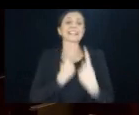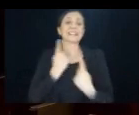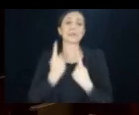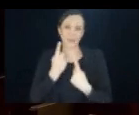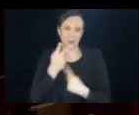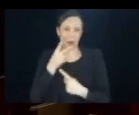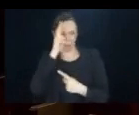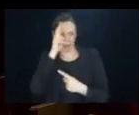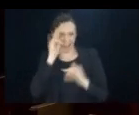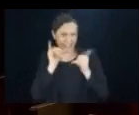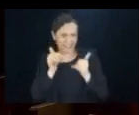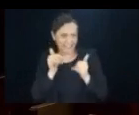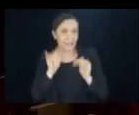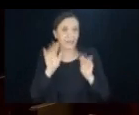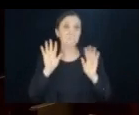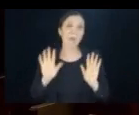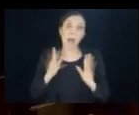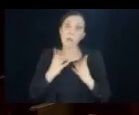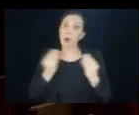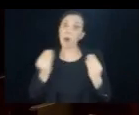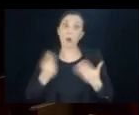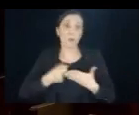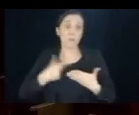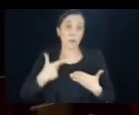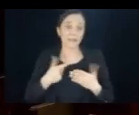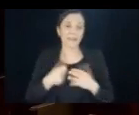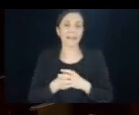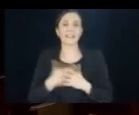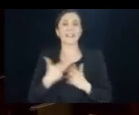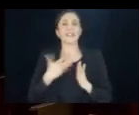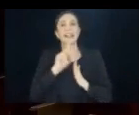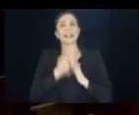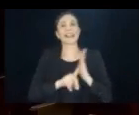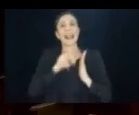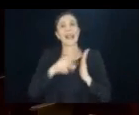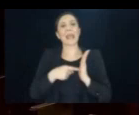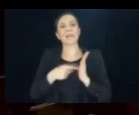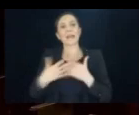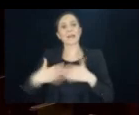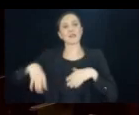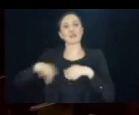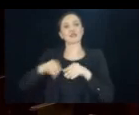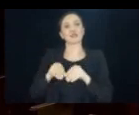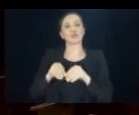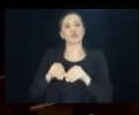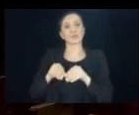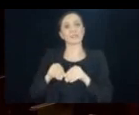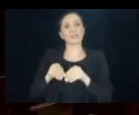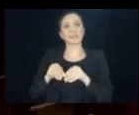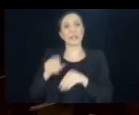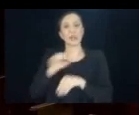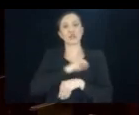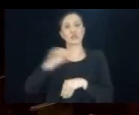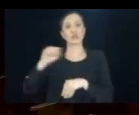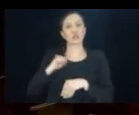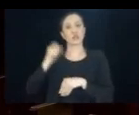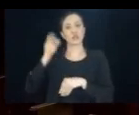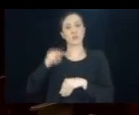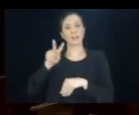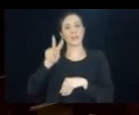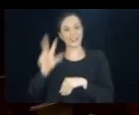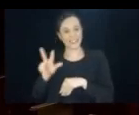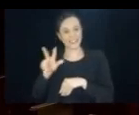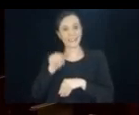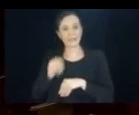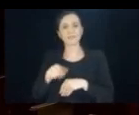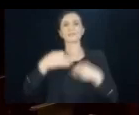fatto abbastanza banale, però significativo. C'è una delibera di giunta del giugno